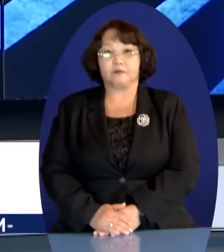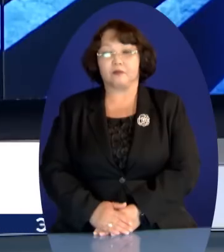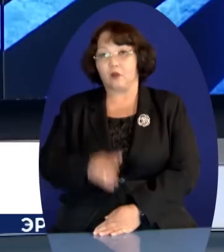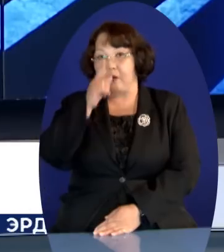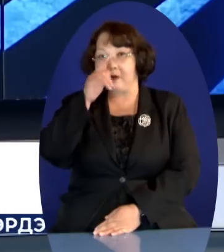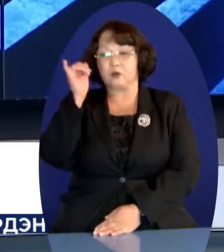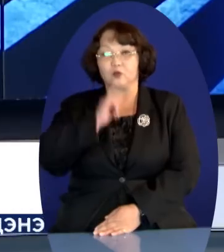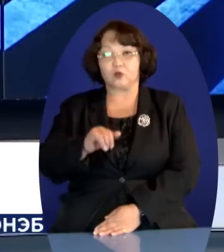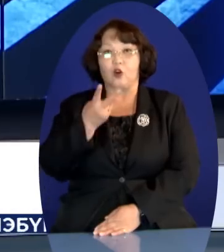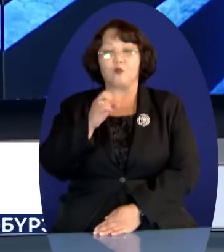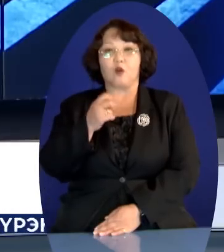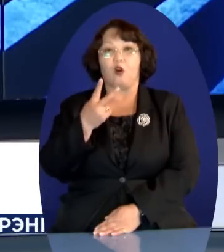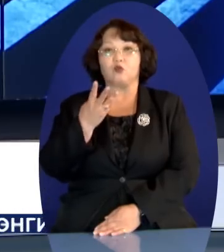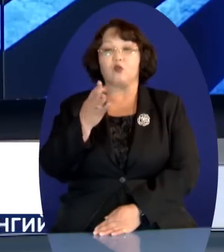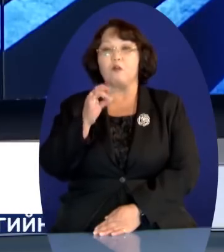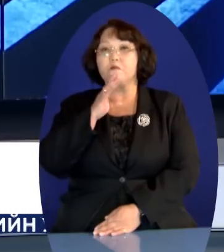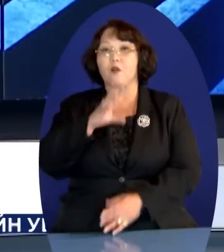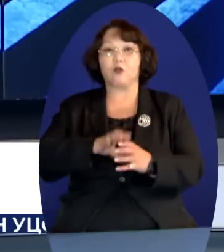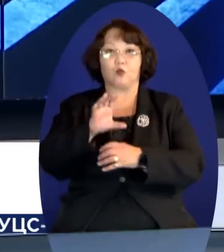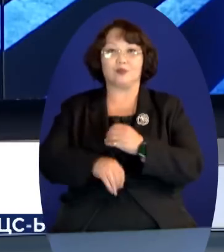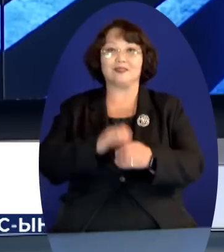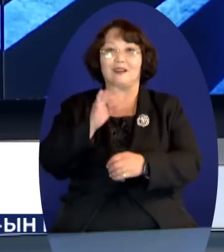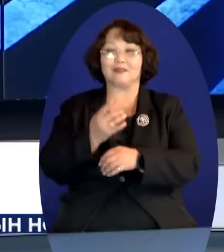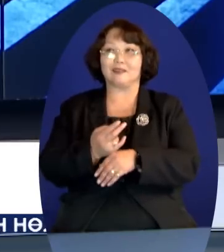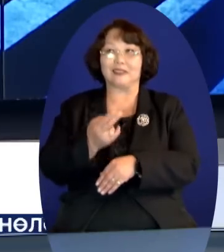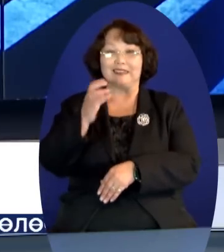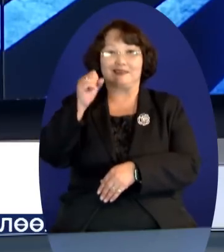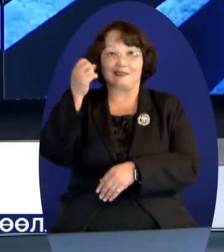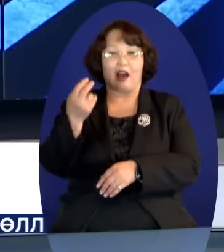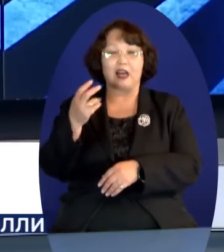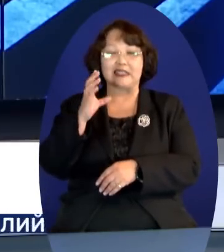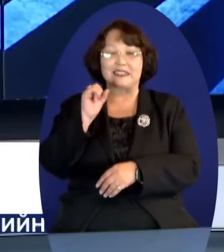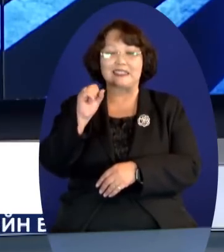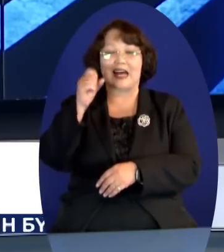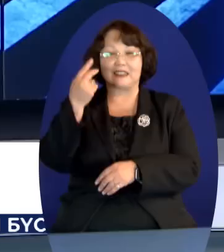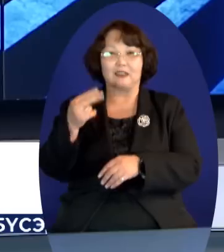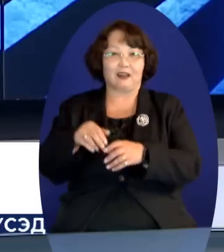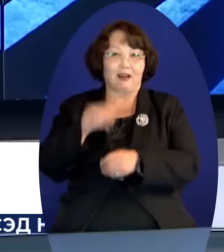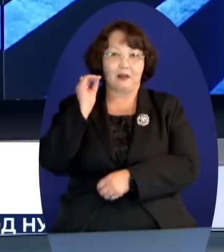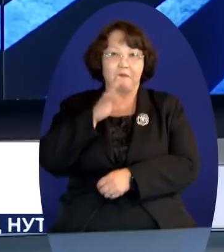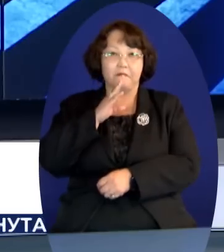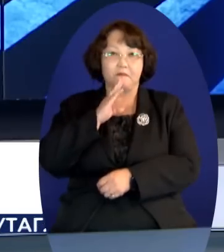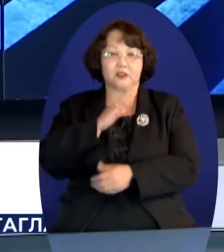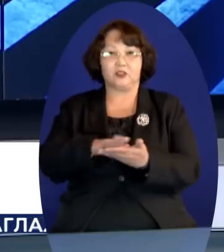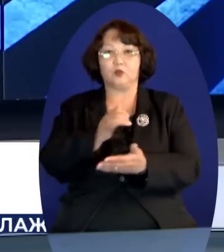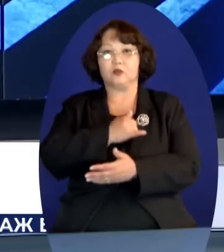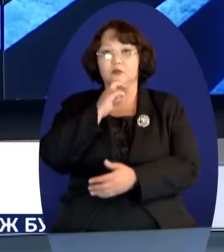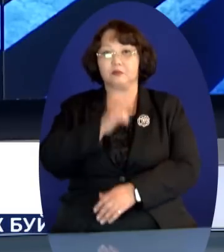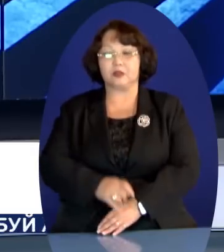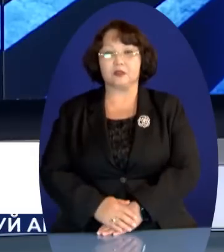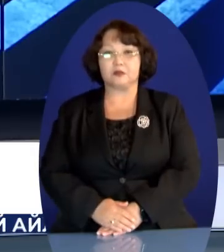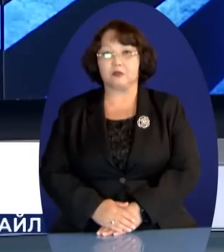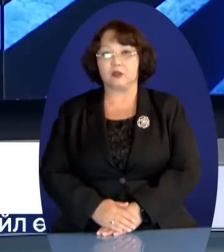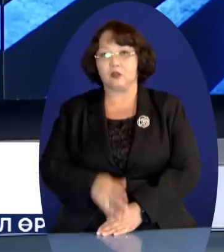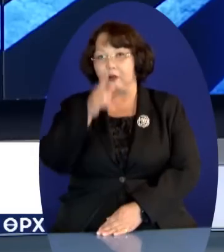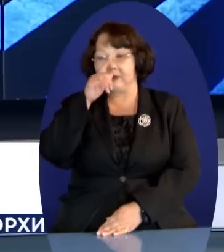Оросын холбооны улс 2024 онд олон улсын сансрын станцаас гарахаар төлөвлөж байгаагаа тус улсын Роскосмос компанийн шинэ удирдлага мэдгдлээ.